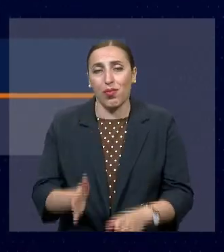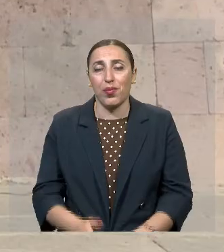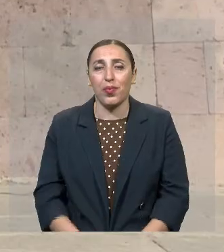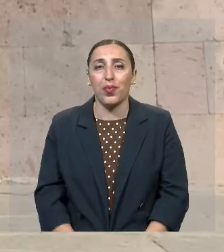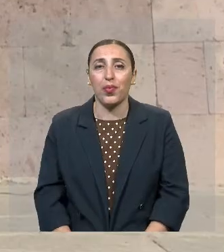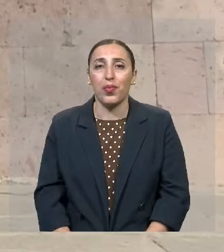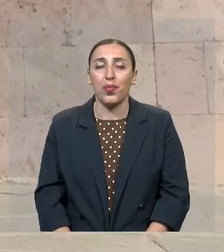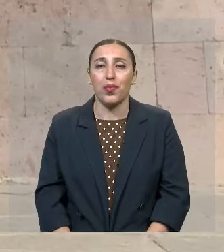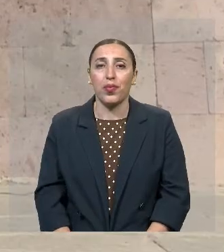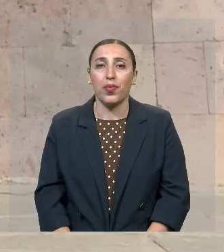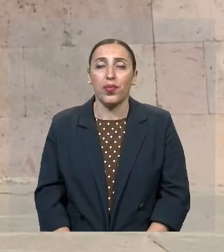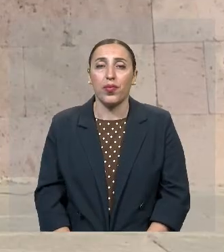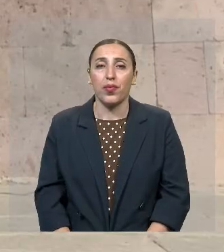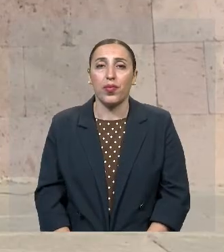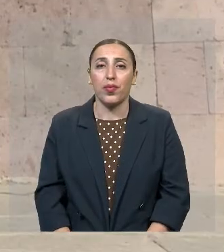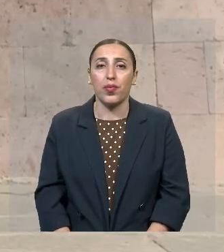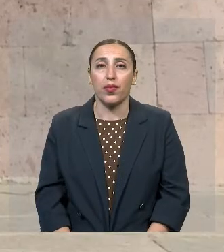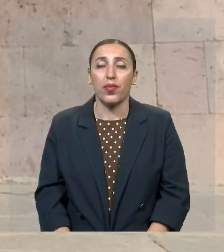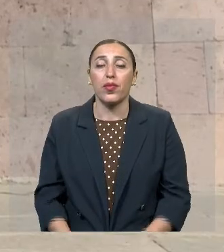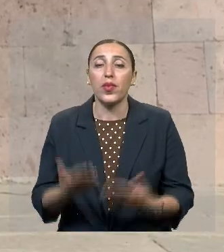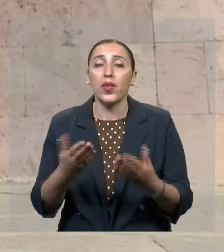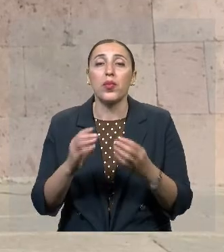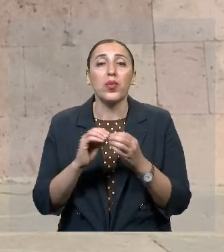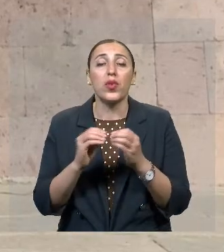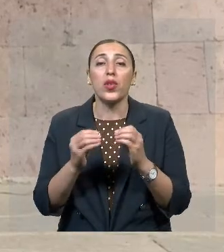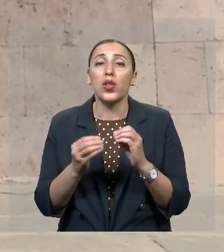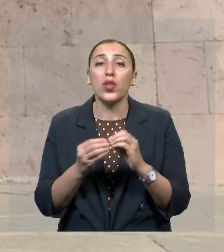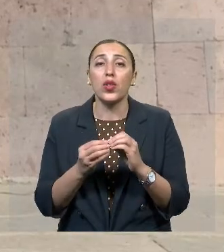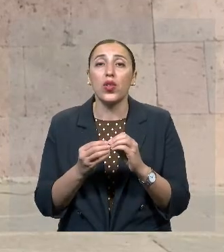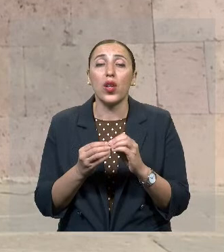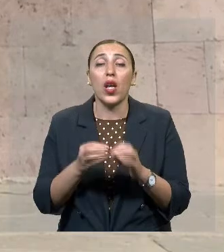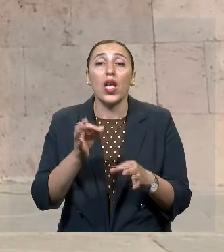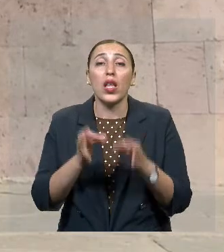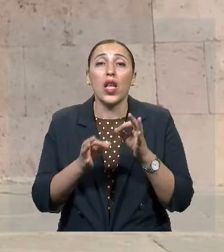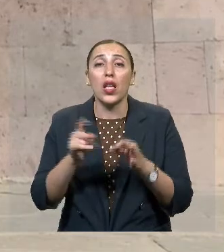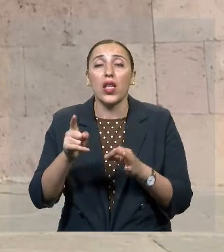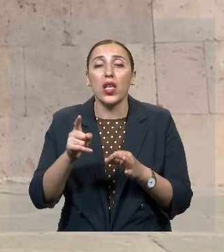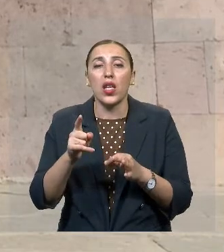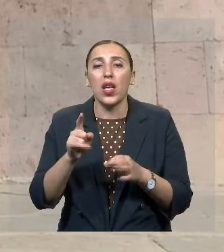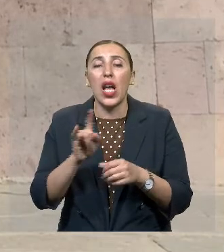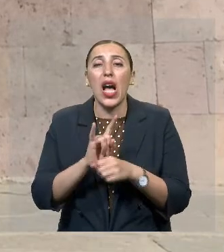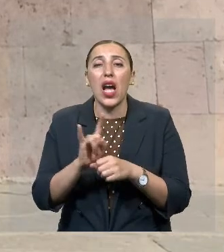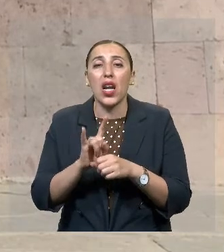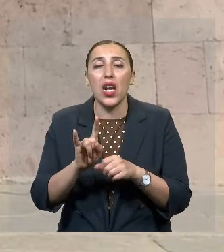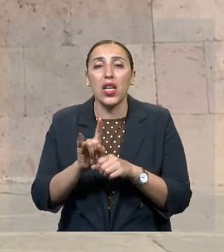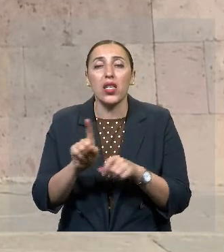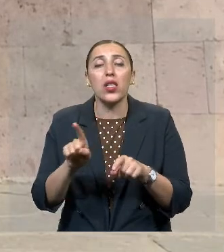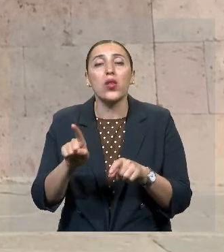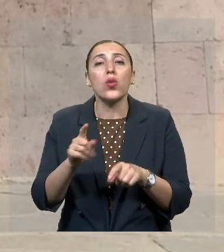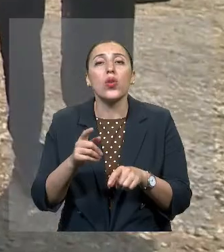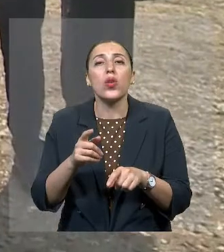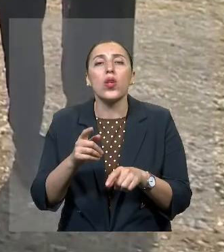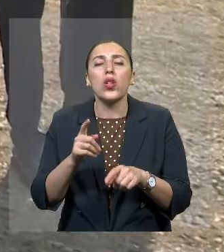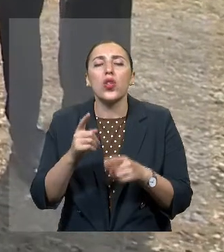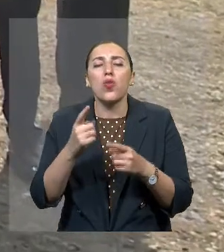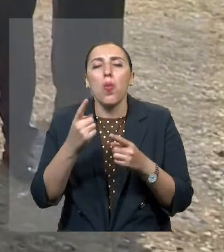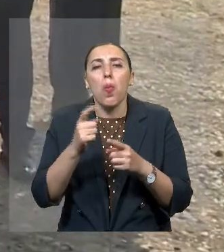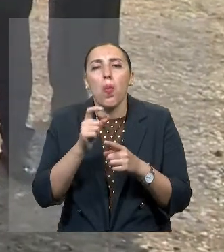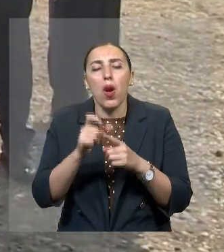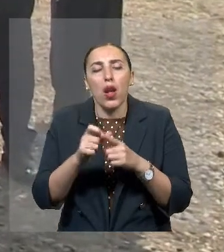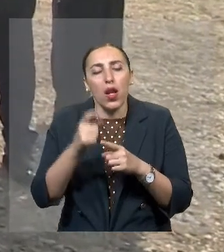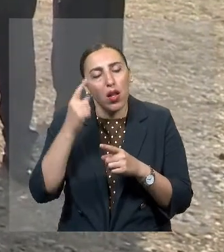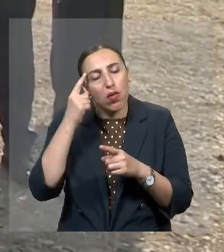եղանակով։ Հիմա խնդիրը կայանում է նրանով, որ դատարան արհեստական փորձում է ինչ-որ հիմքեր գտնել, որ չգիտեմ կալանքի